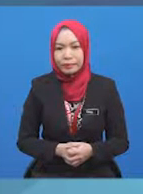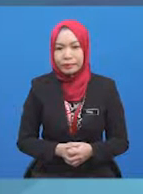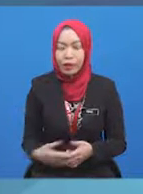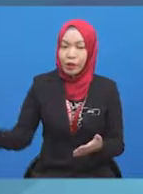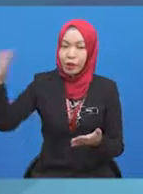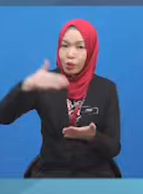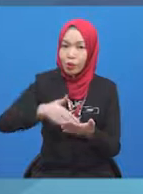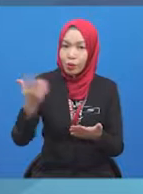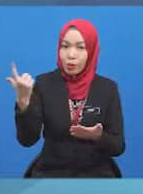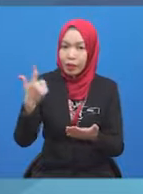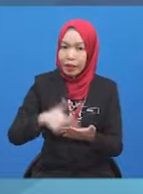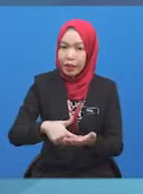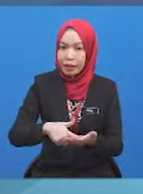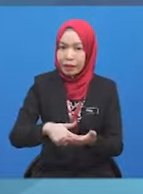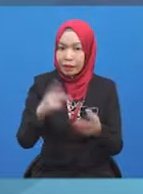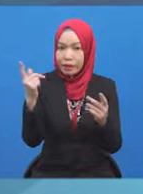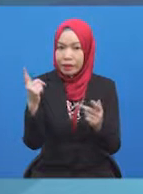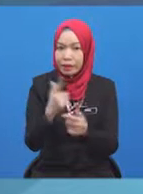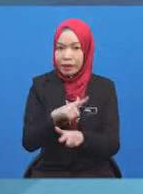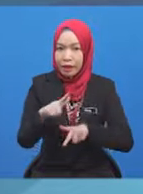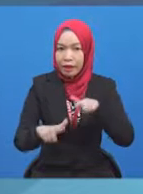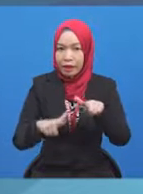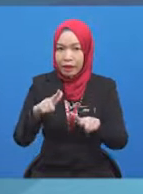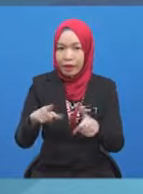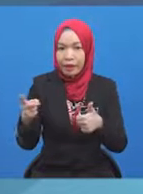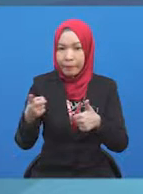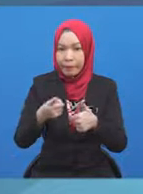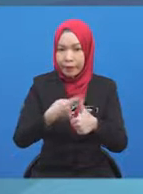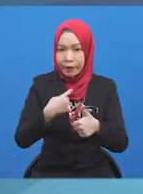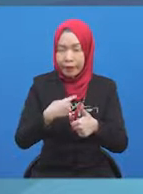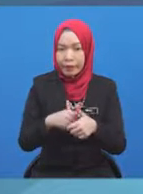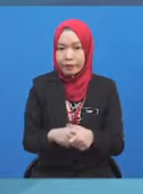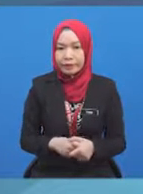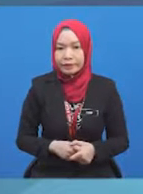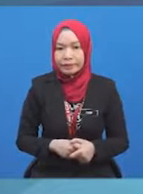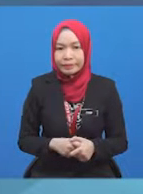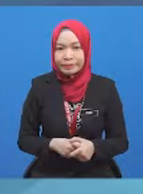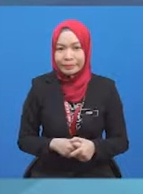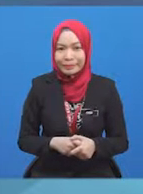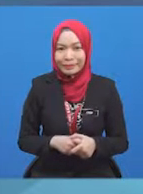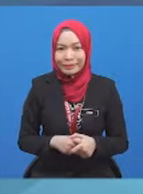ulangi langkah yang sama untuk membuat tangkai apple 1 dan daun apple 1.